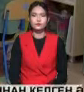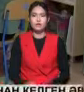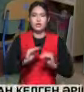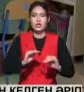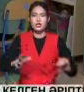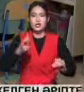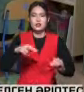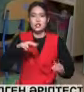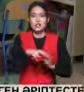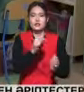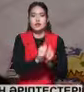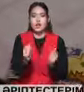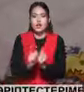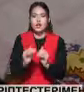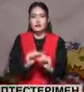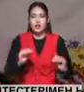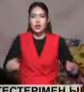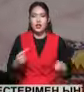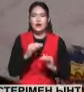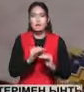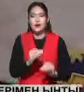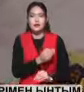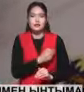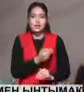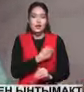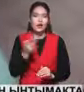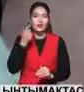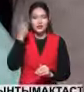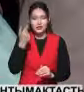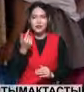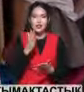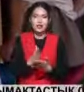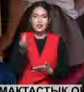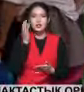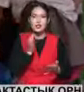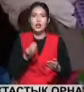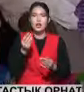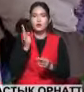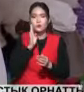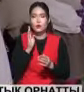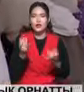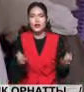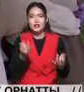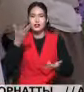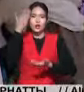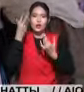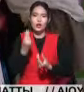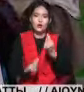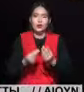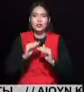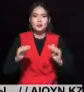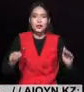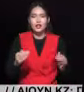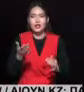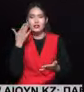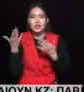Балабақшаға кірген әрбір ересектің бір мезетте бала болғысы келетіні жасырын емес. Тәтті тамақ, жылы төсек, қызықты ойындар бала түгілі үлкенді елтіп